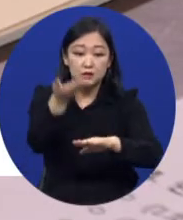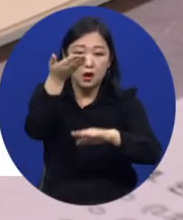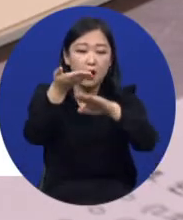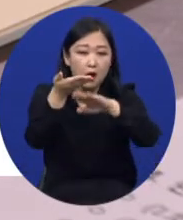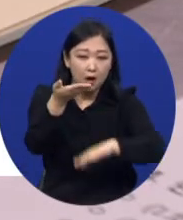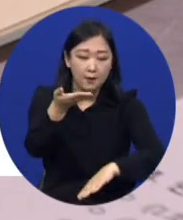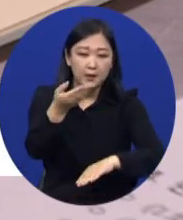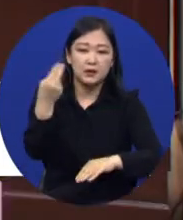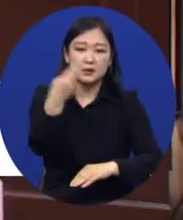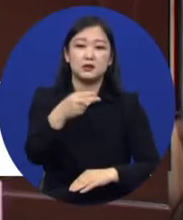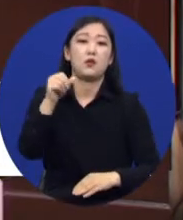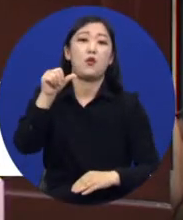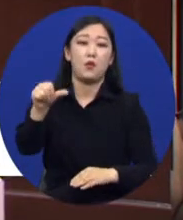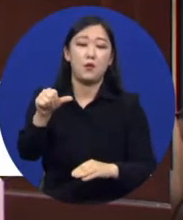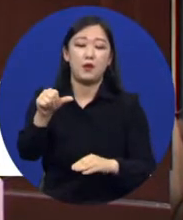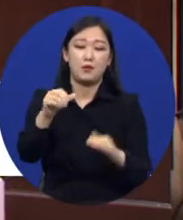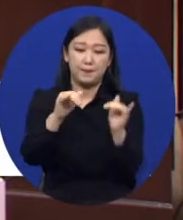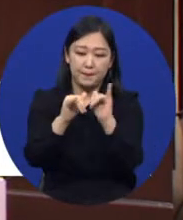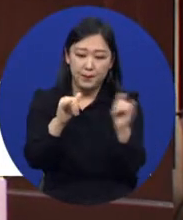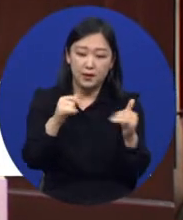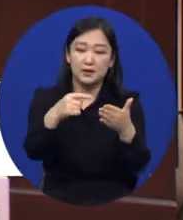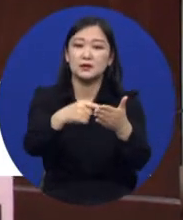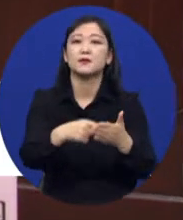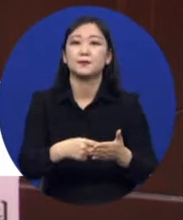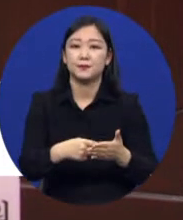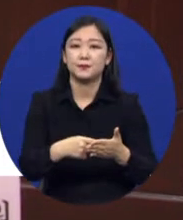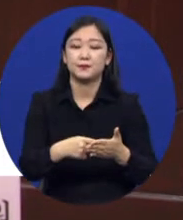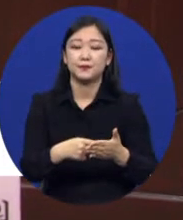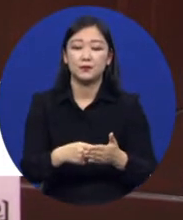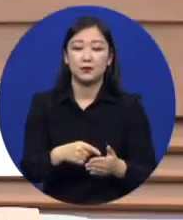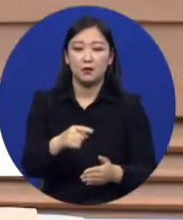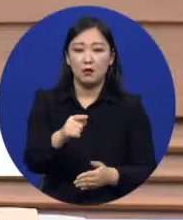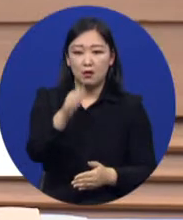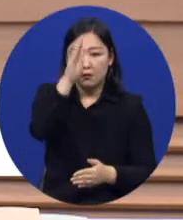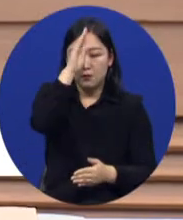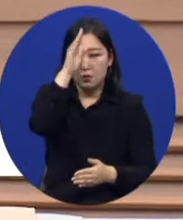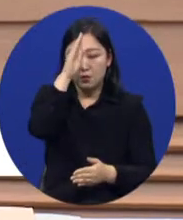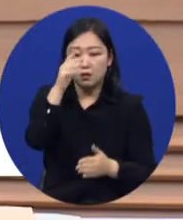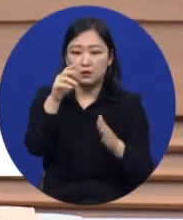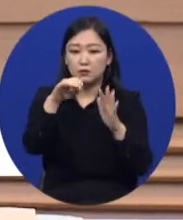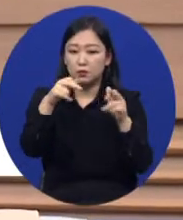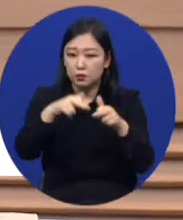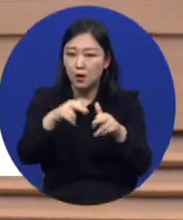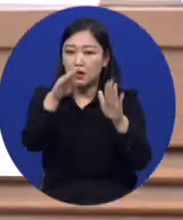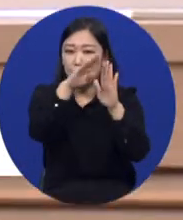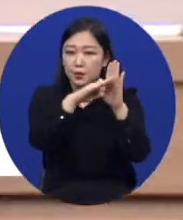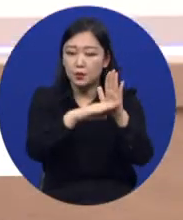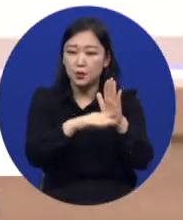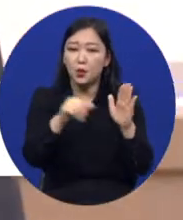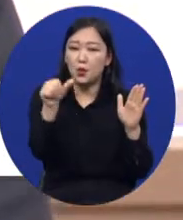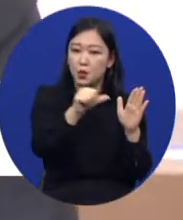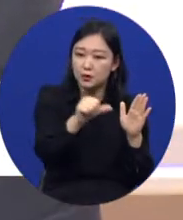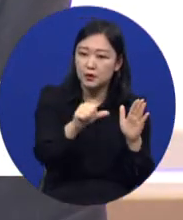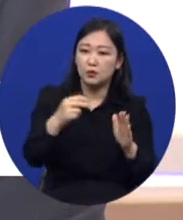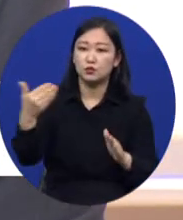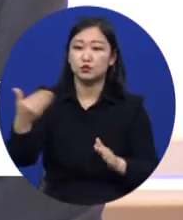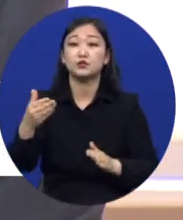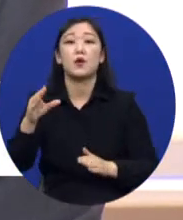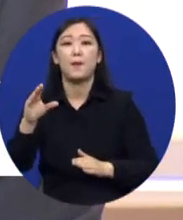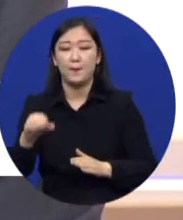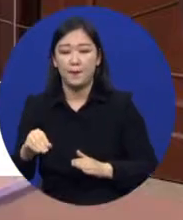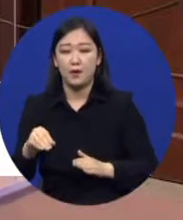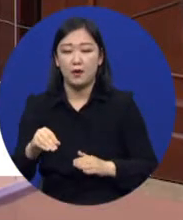2500 명씩 신청을 받기로 했습니다 후유장해 이는 장애 등급에 따라 5000만원에서 9 1000만원까지